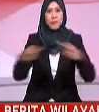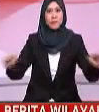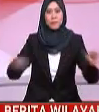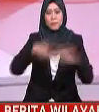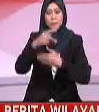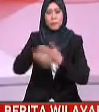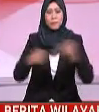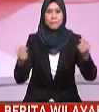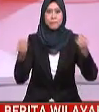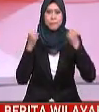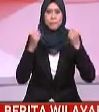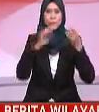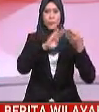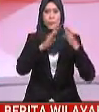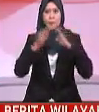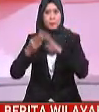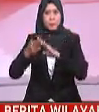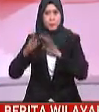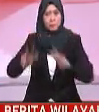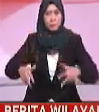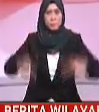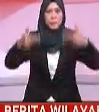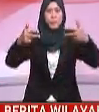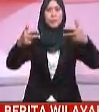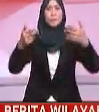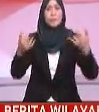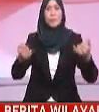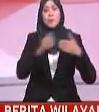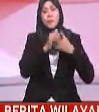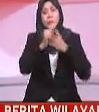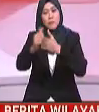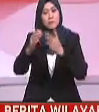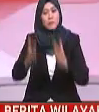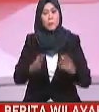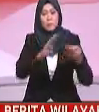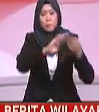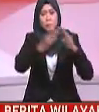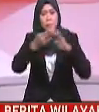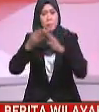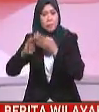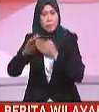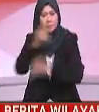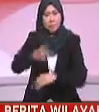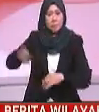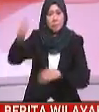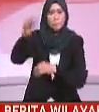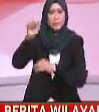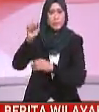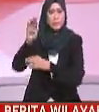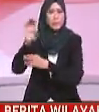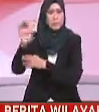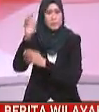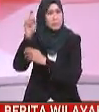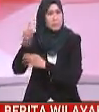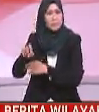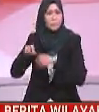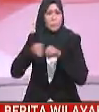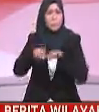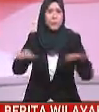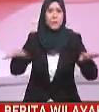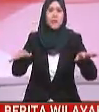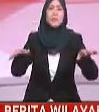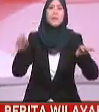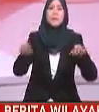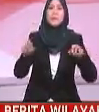program pemerkasaan komuniti secara maya, tambahnya kepimpinan komuniti yang menerajui ABC-19 akan turut diperluas. Ini